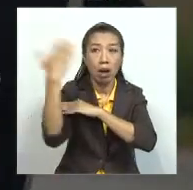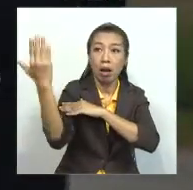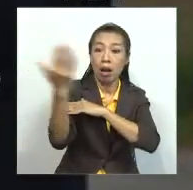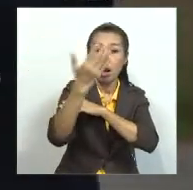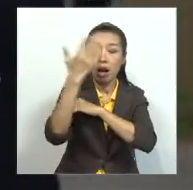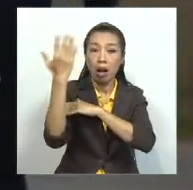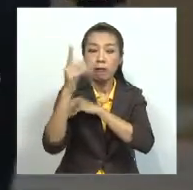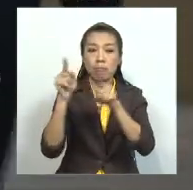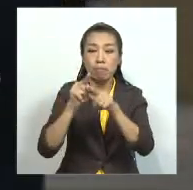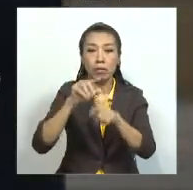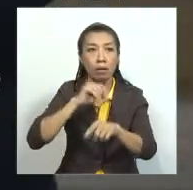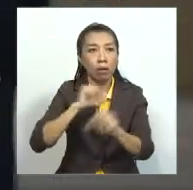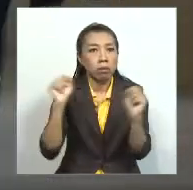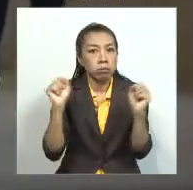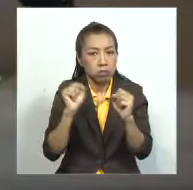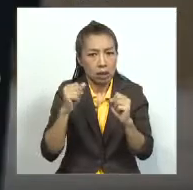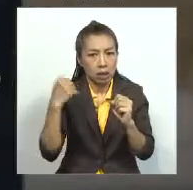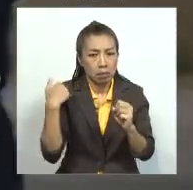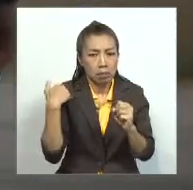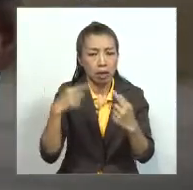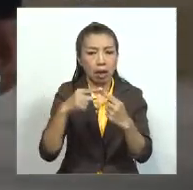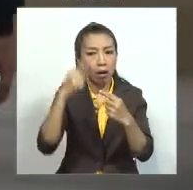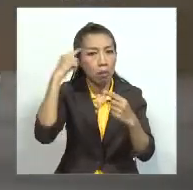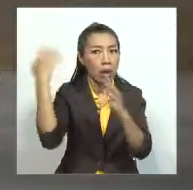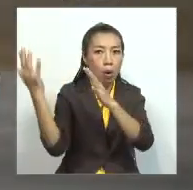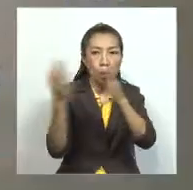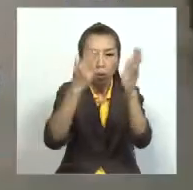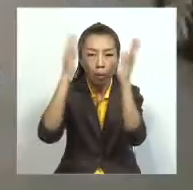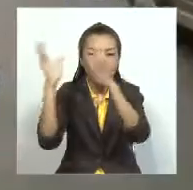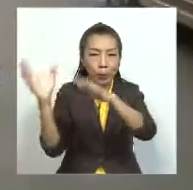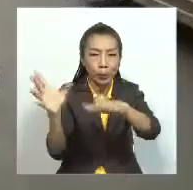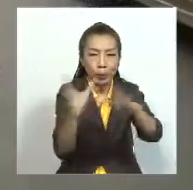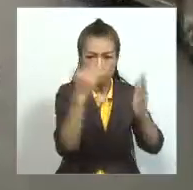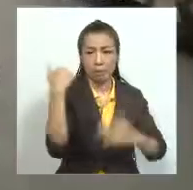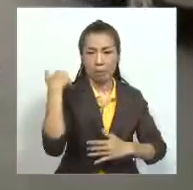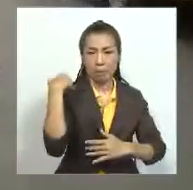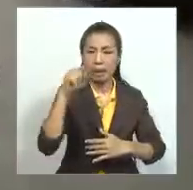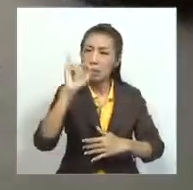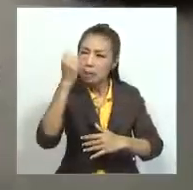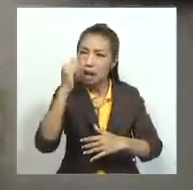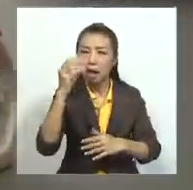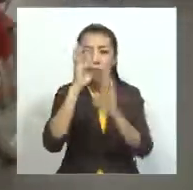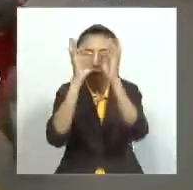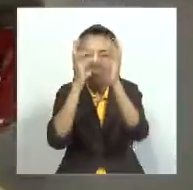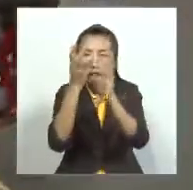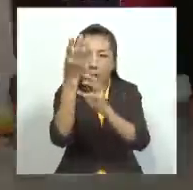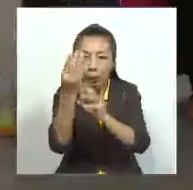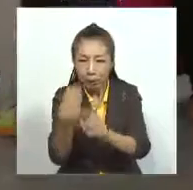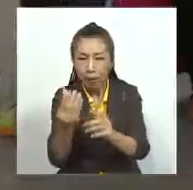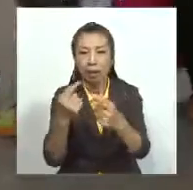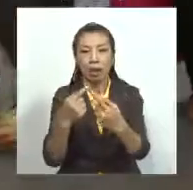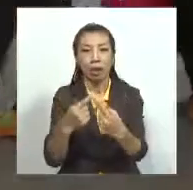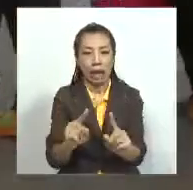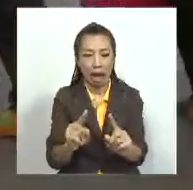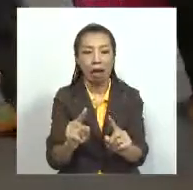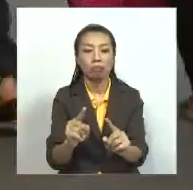างที่จะมีอากาศเย็นลงค่ะแล้วก็อากาศเปิดนะคะมีลมพัดก็อาจทำให้ค่าฝุ่นนั้นอาจจะลดลงค่ะแต่ว่าก็ยัง